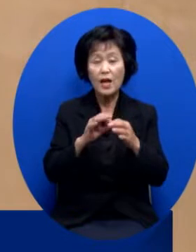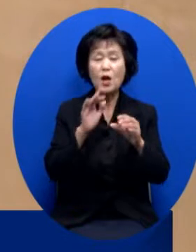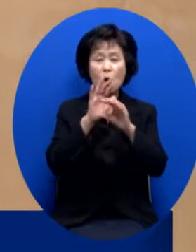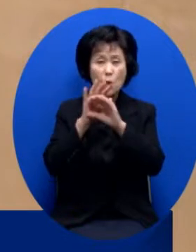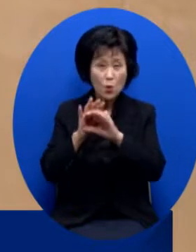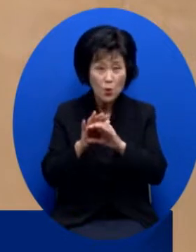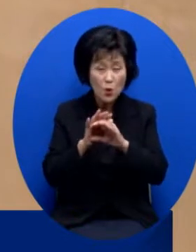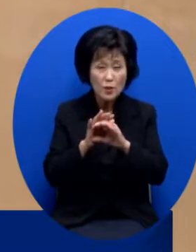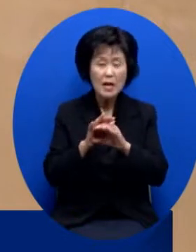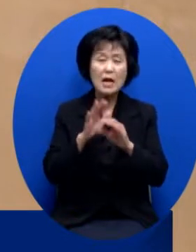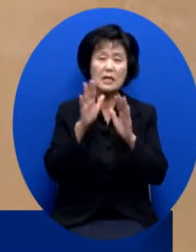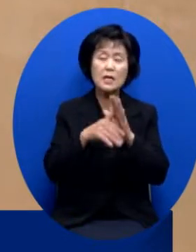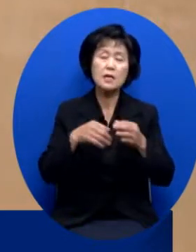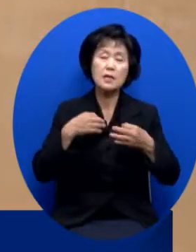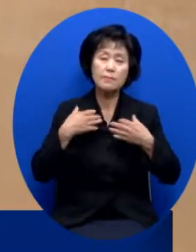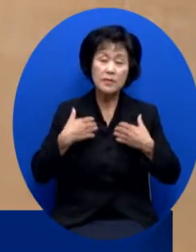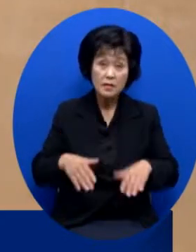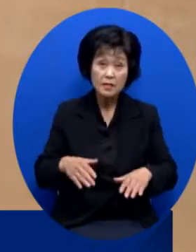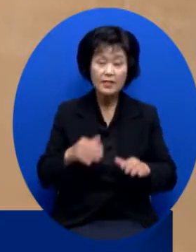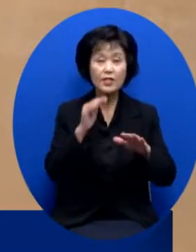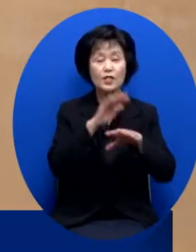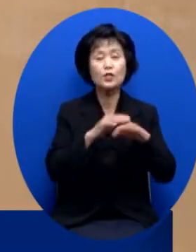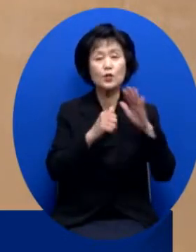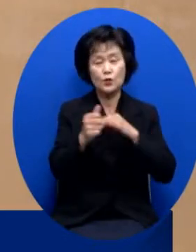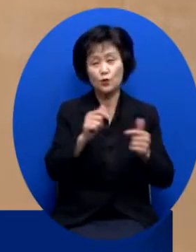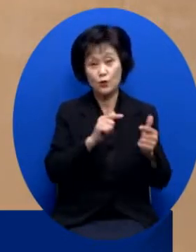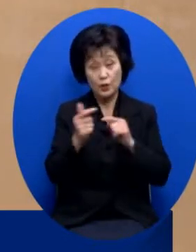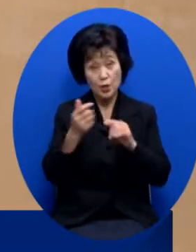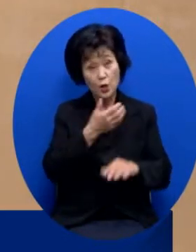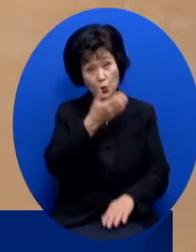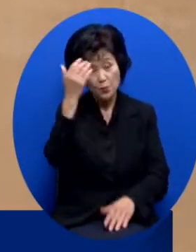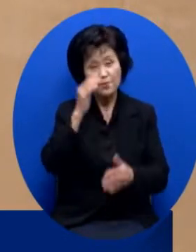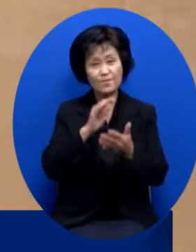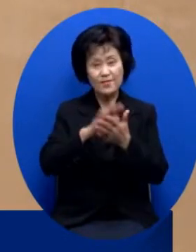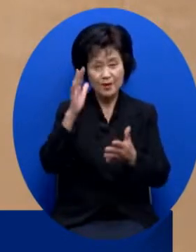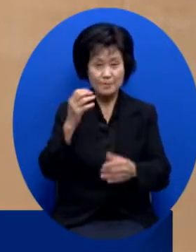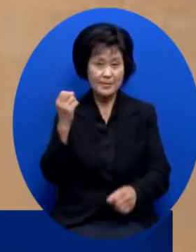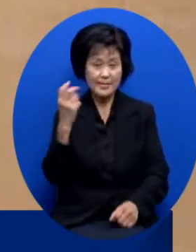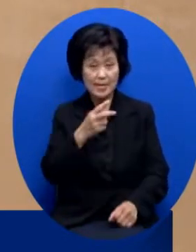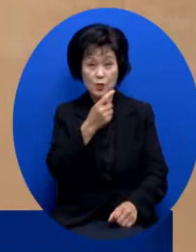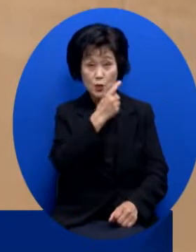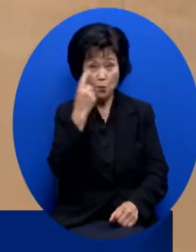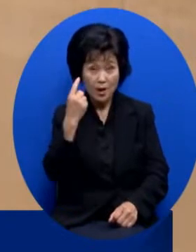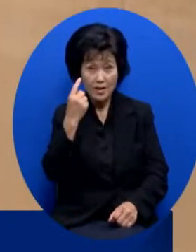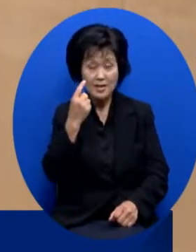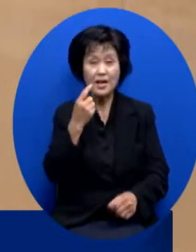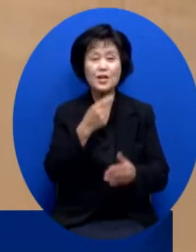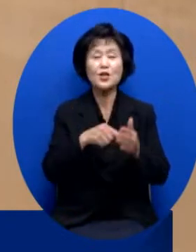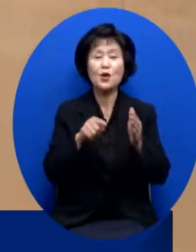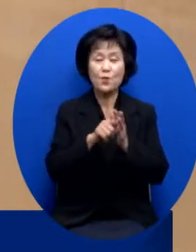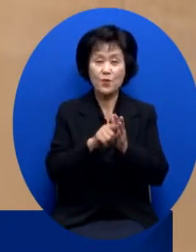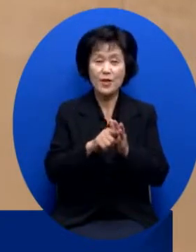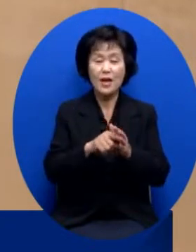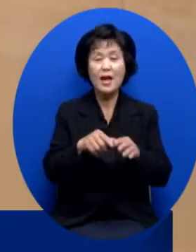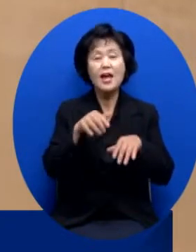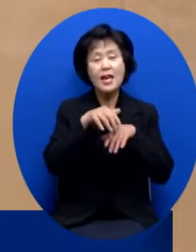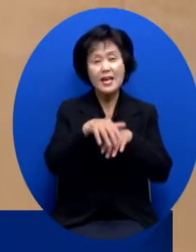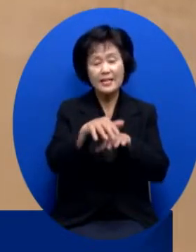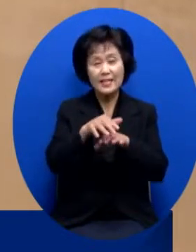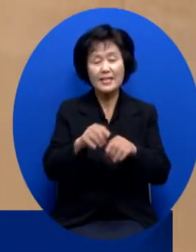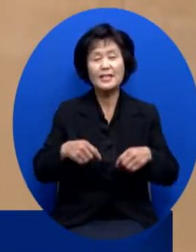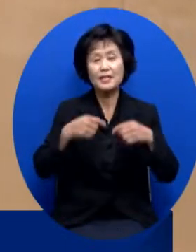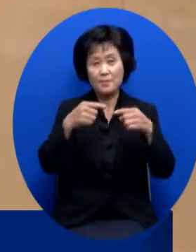코로나로 힘들었던 우리 선수들의 꿈과 열정을 다시 한번 확인하고자 퍼레이드에 참가하기로